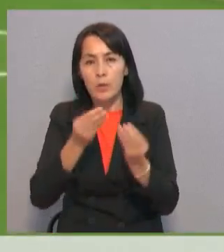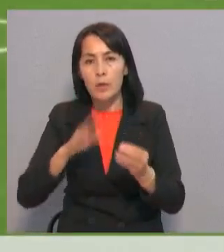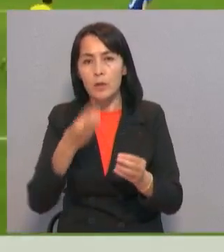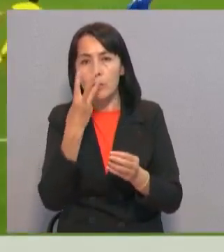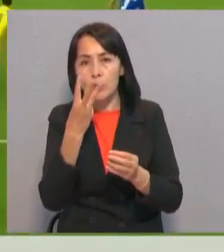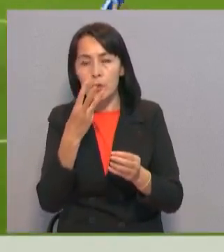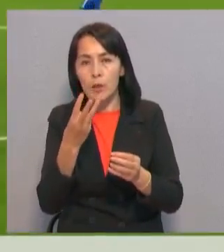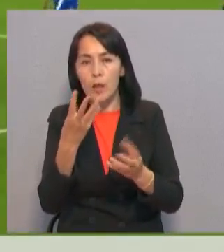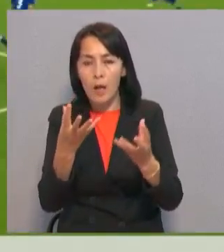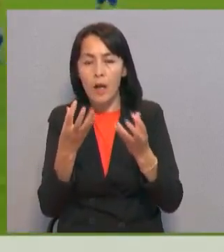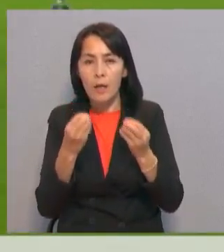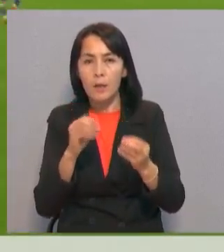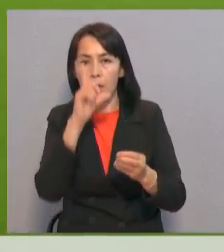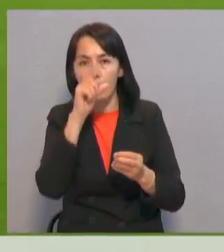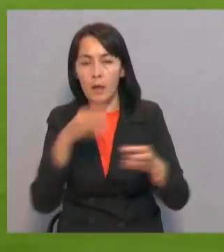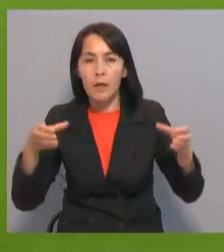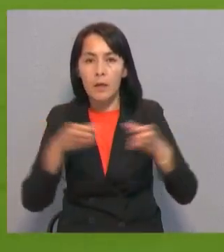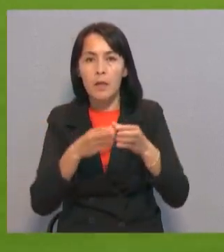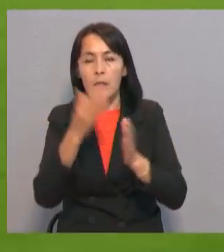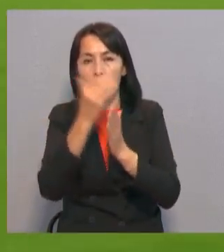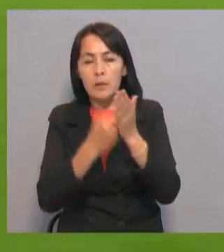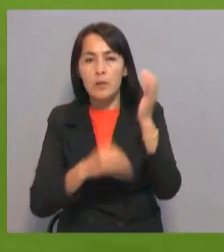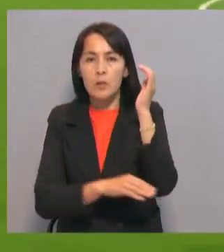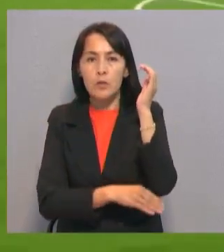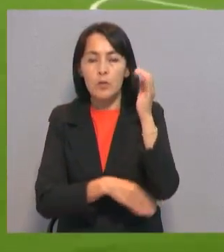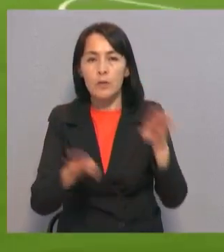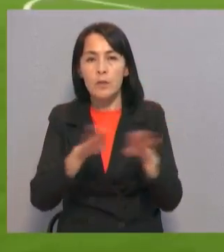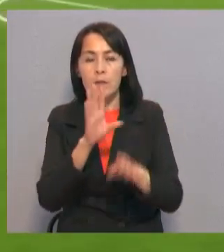турдан кейін 3 қана ұпайға ие болған Қыран командасы турнир кестесінің соңғы сатысында келеді.